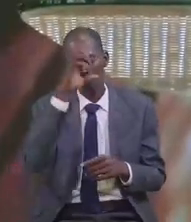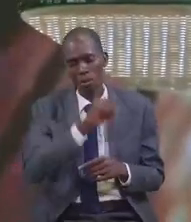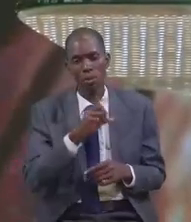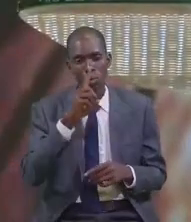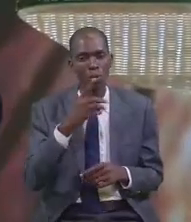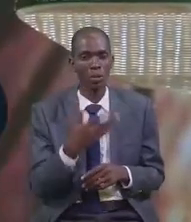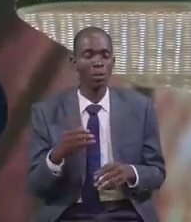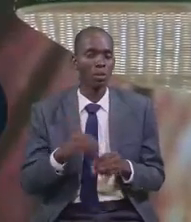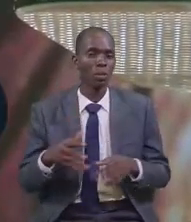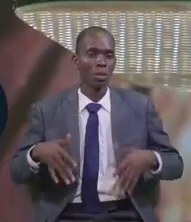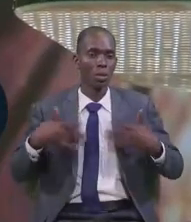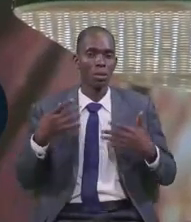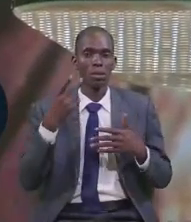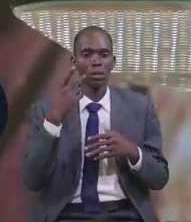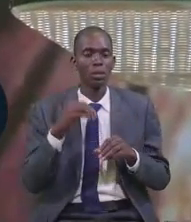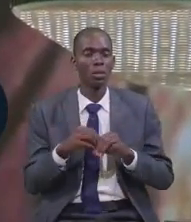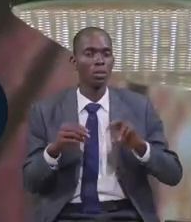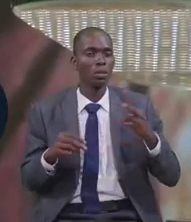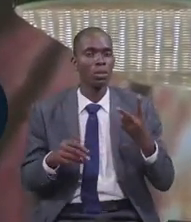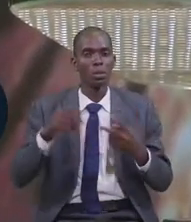seule chose?